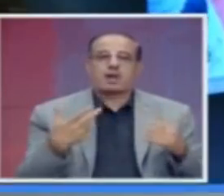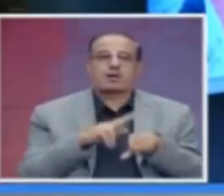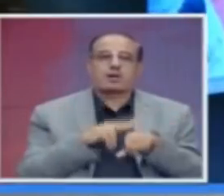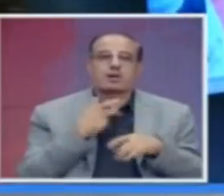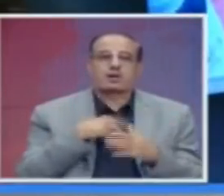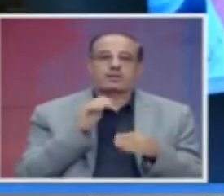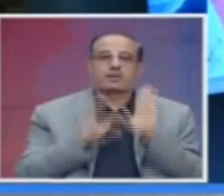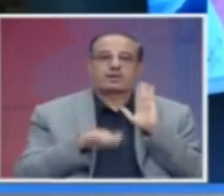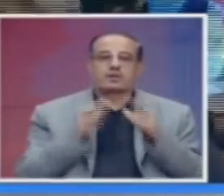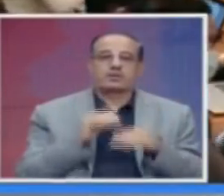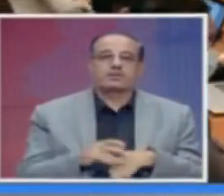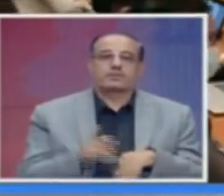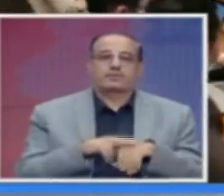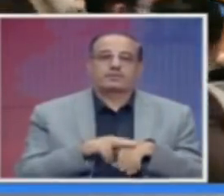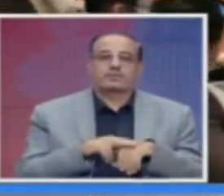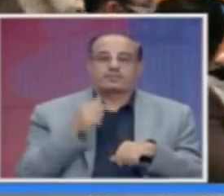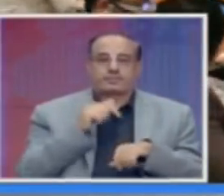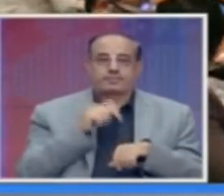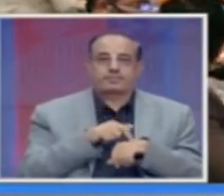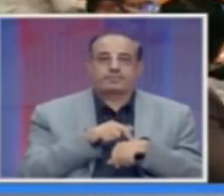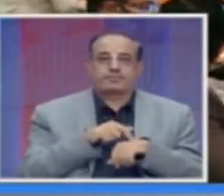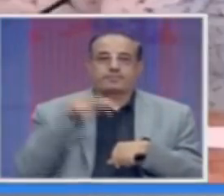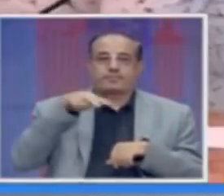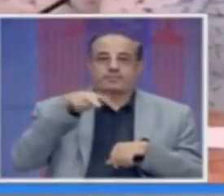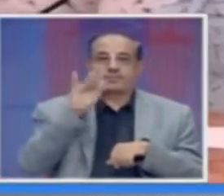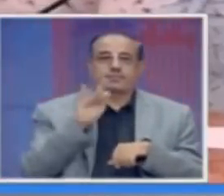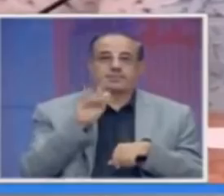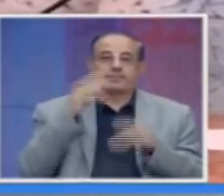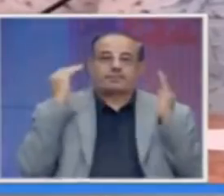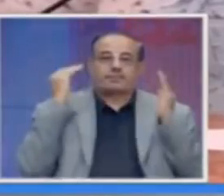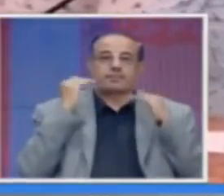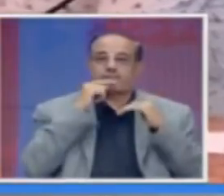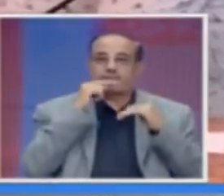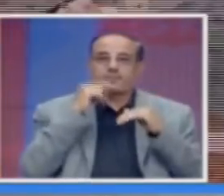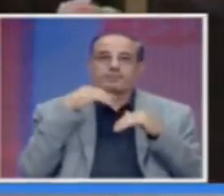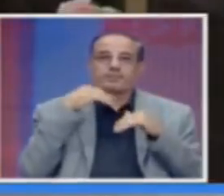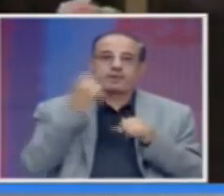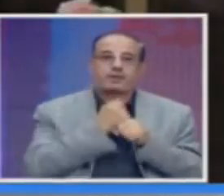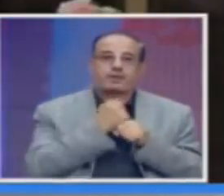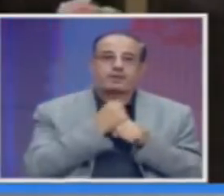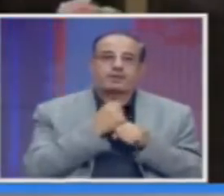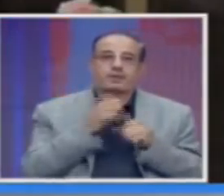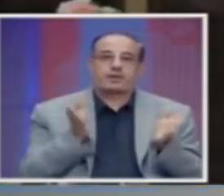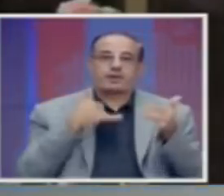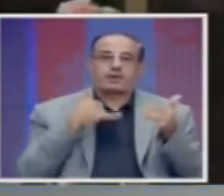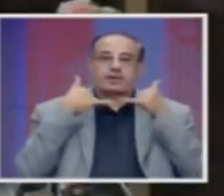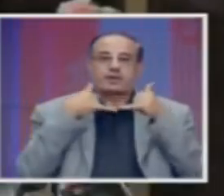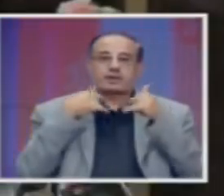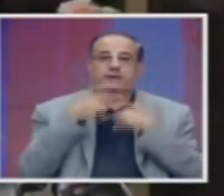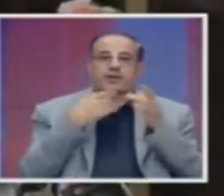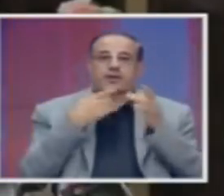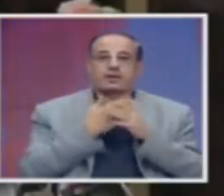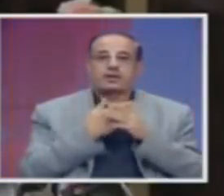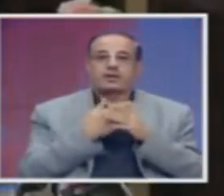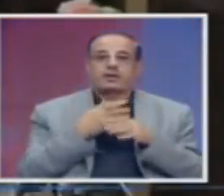خلال العمليات التصويتية. احنا عندنا 8 مقاعد داخل مجلس النواب للمصريين في الخارج. غرفة العمليات الحقيقة استمرت